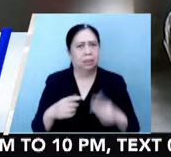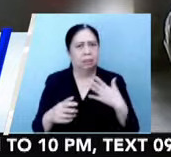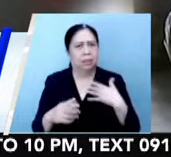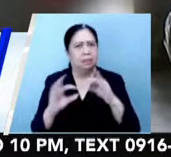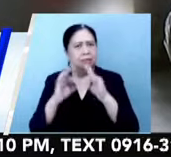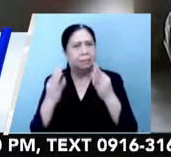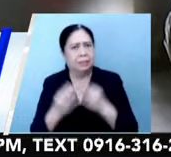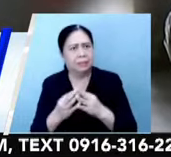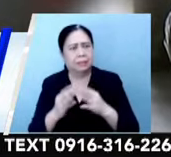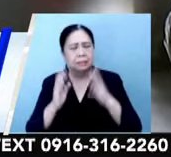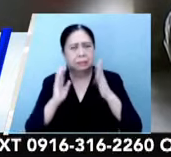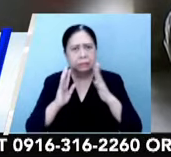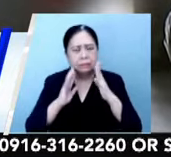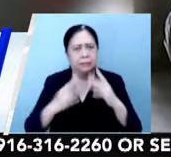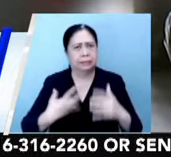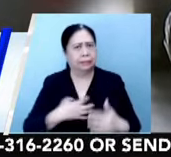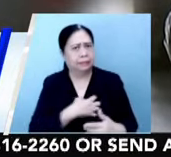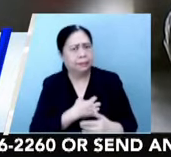eh.